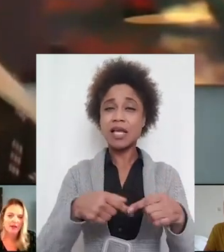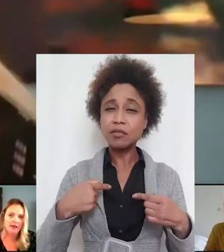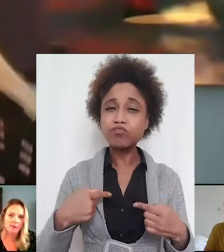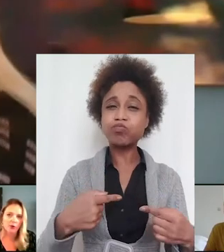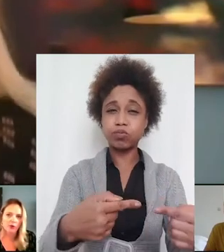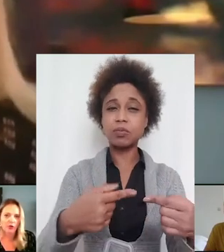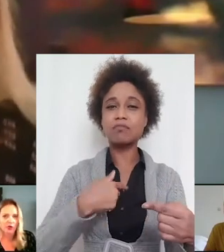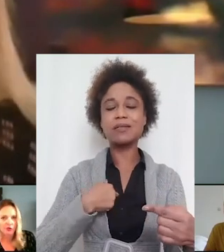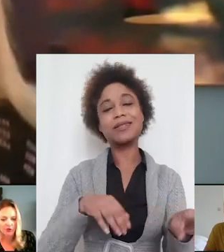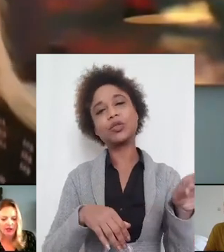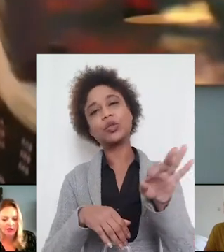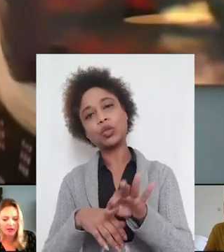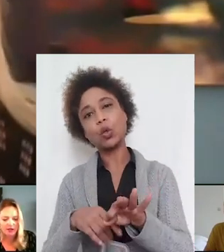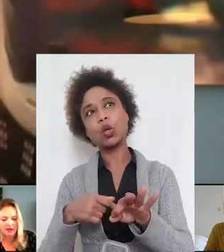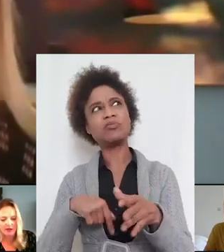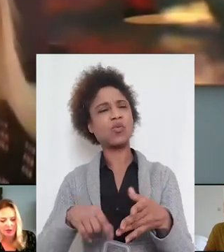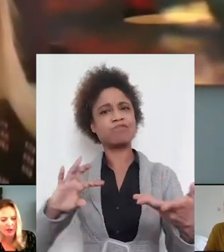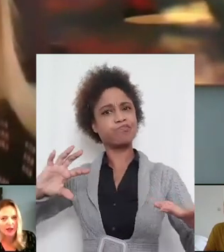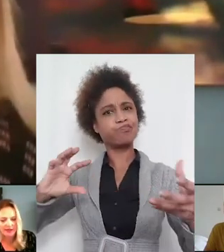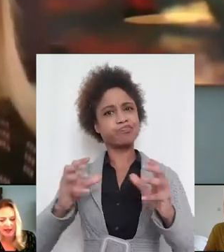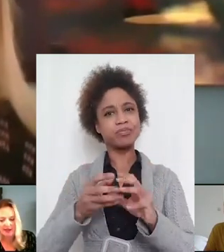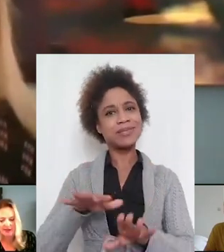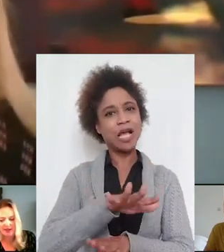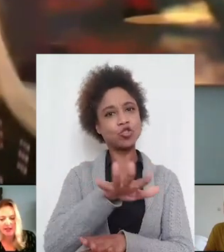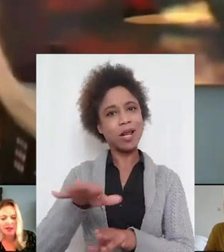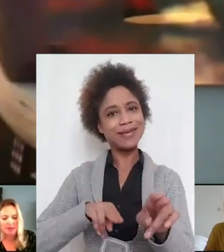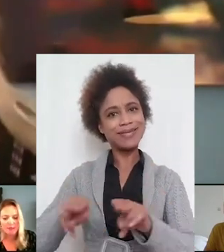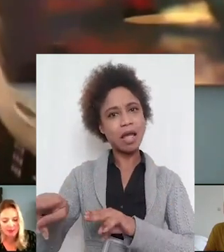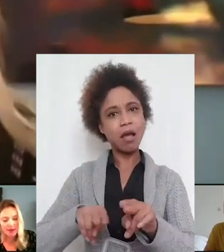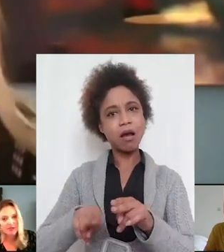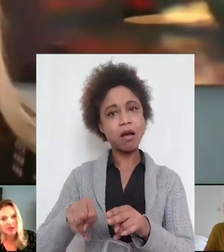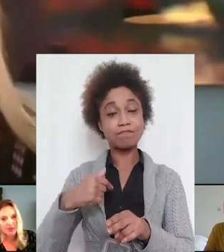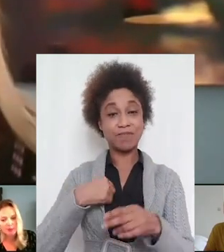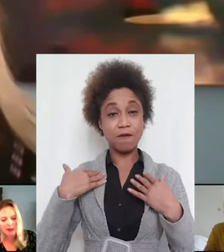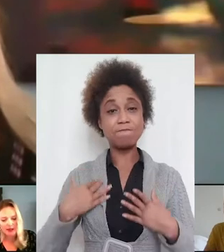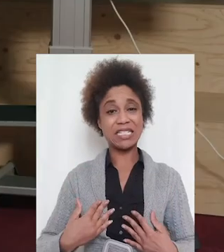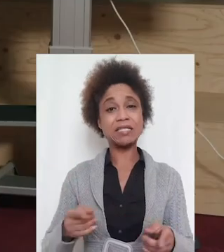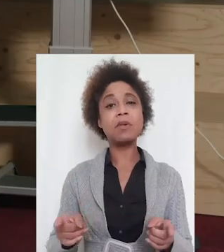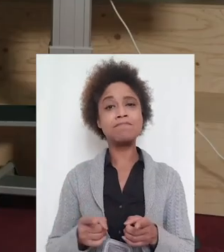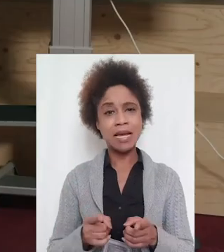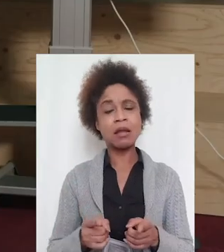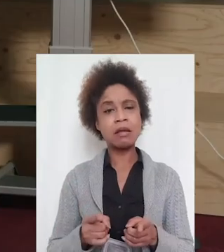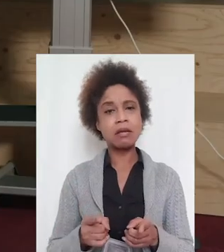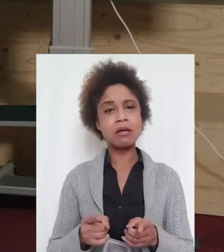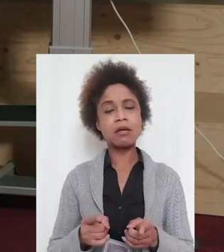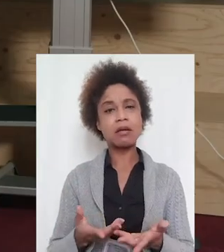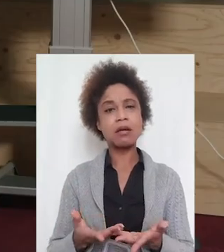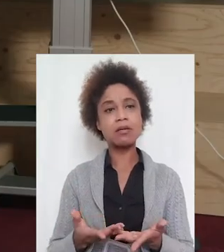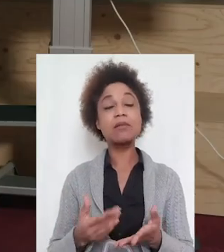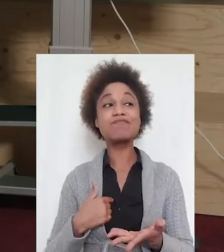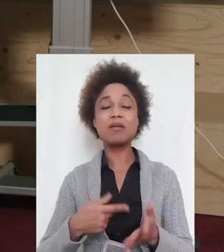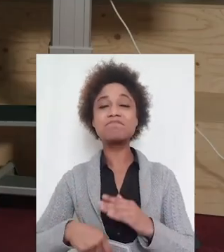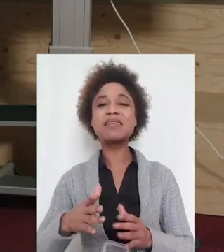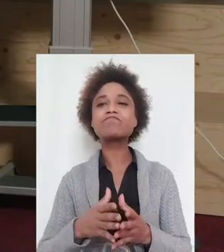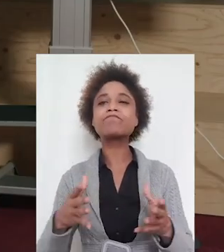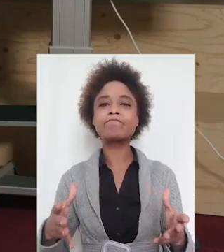het inmiddels gefuseerde Nationale Theater. Met mijn fysieke beperkingen en een grote